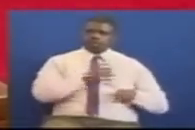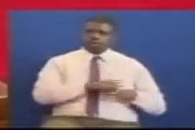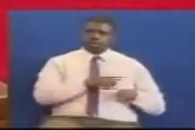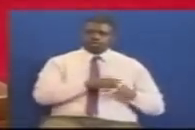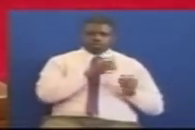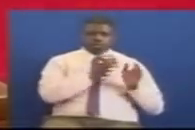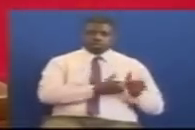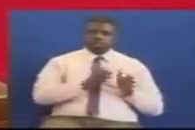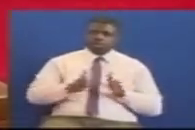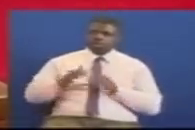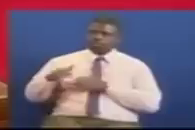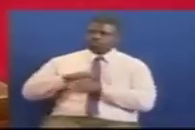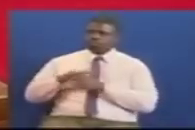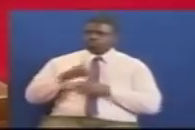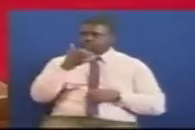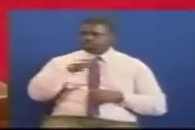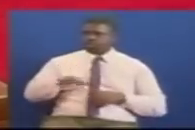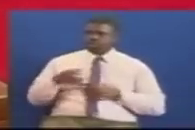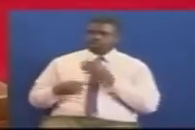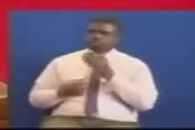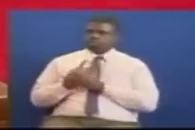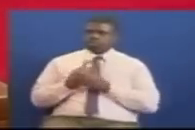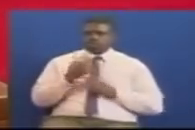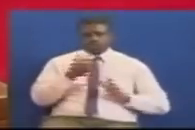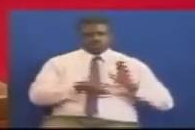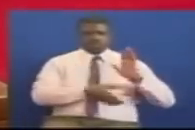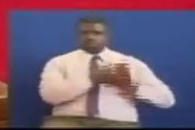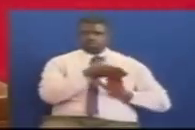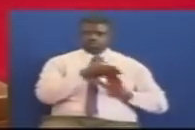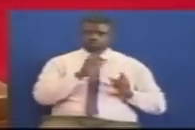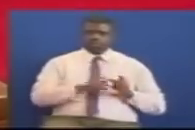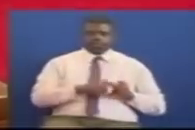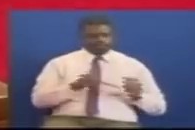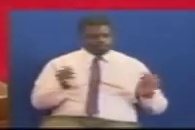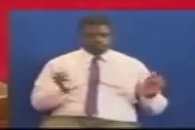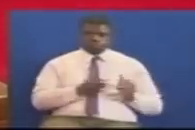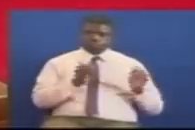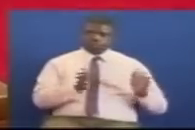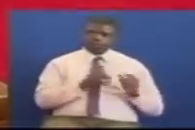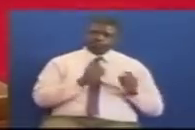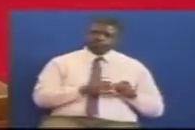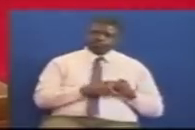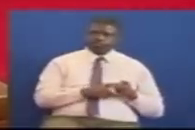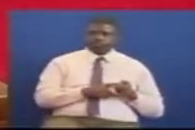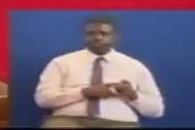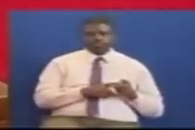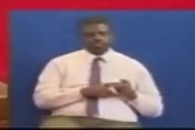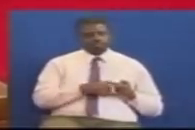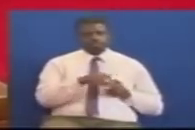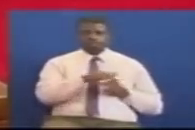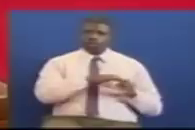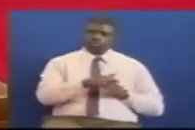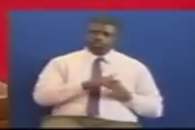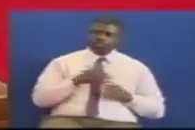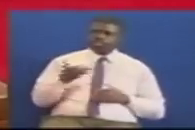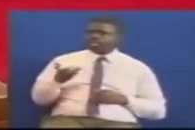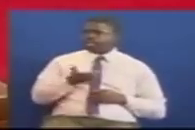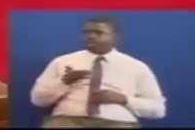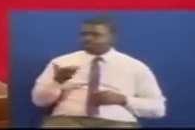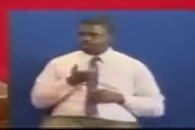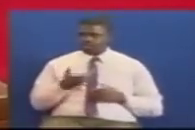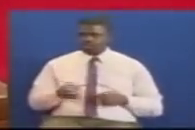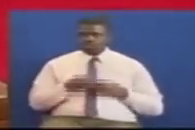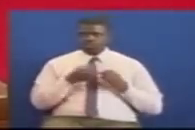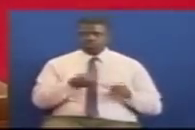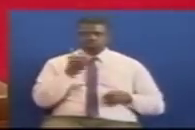matumizi ya maji kutoka katika chanzo, utunzaji wa mazingira na matumizi ya kijamii